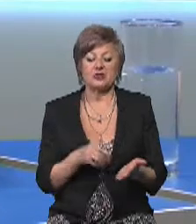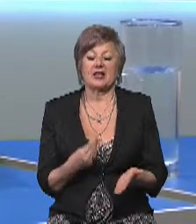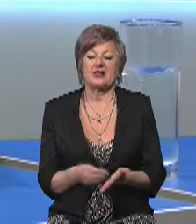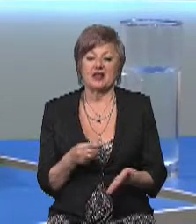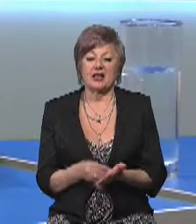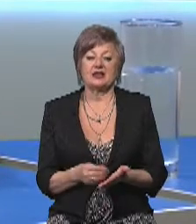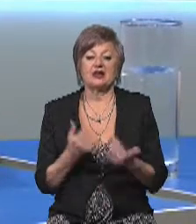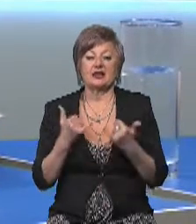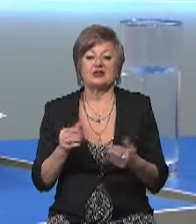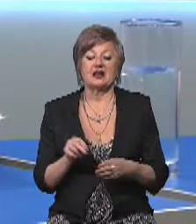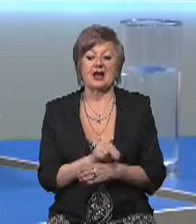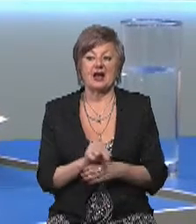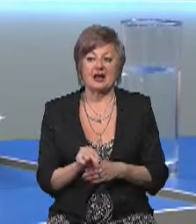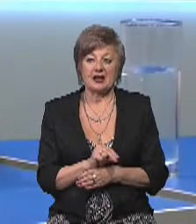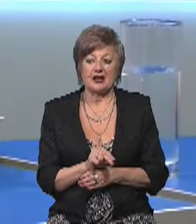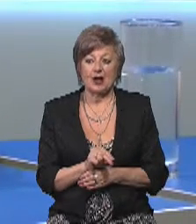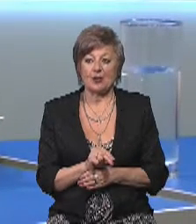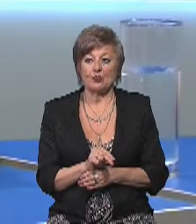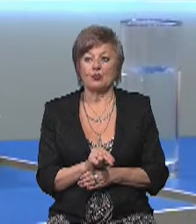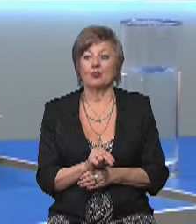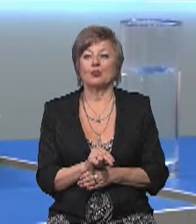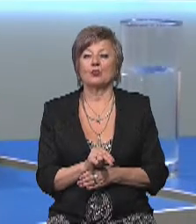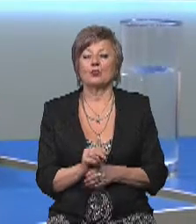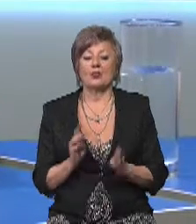для ремонту, згадувалось,